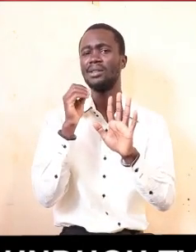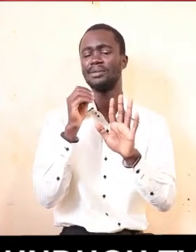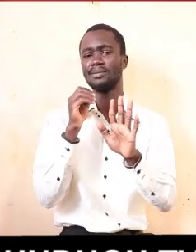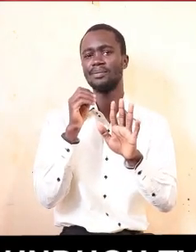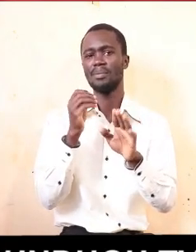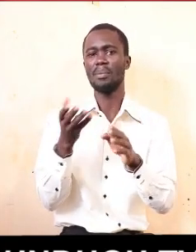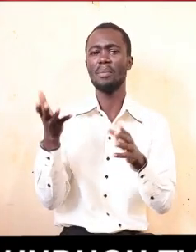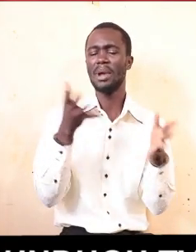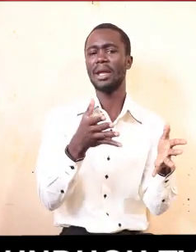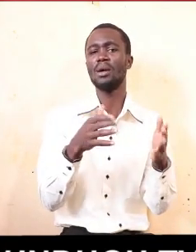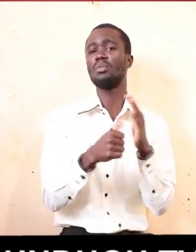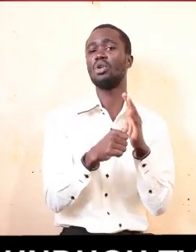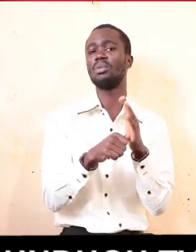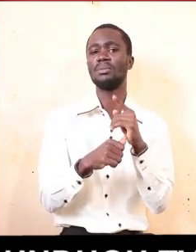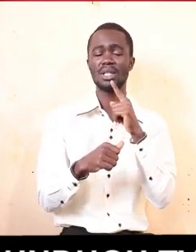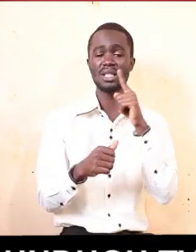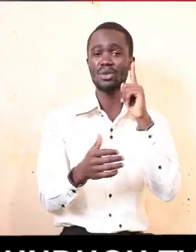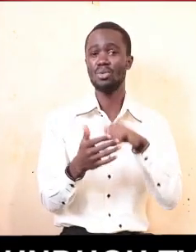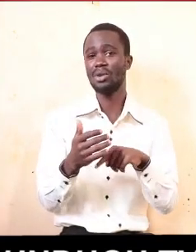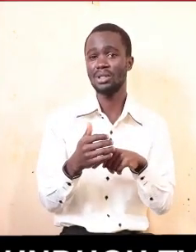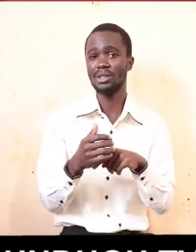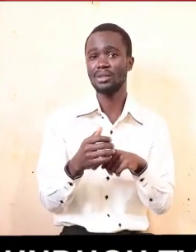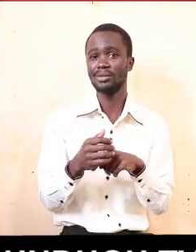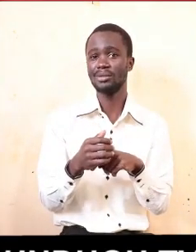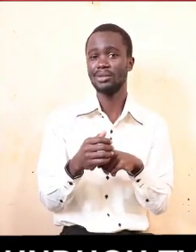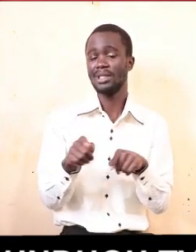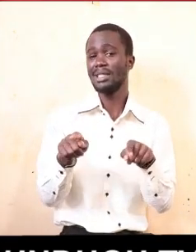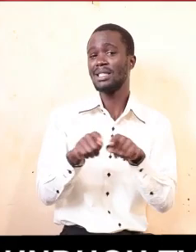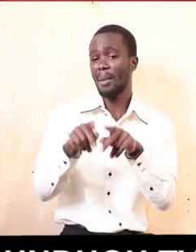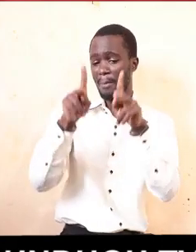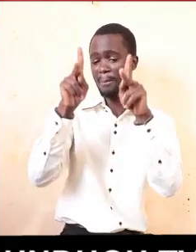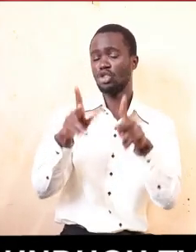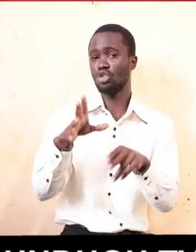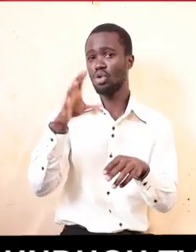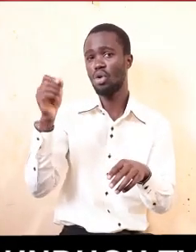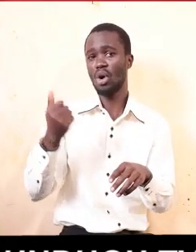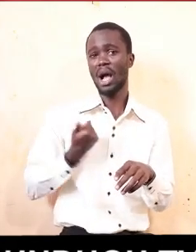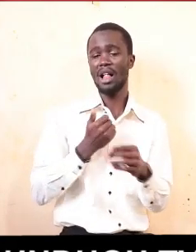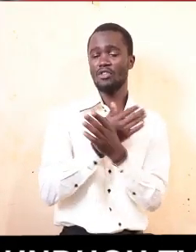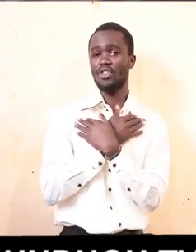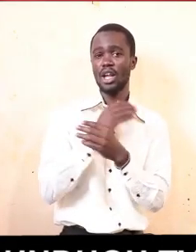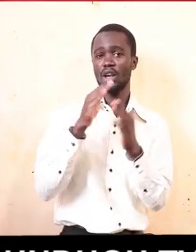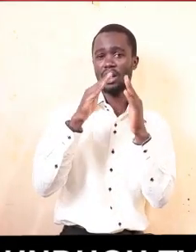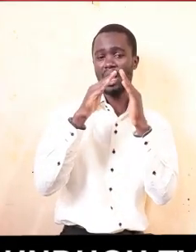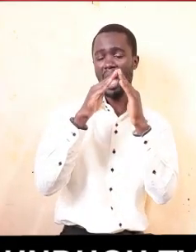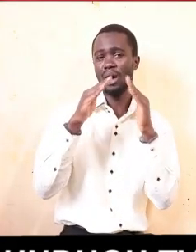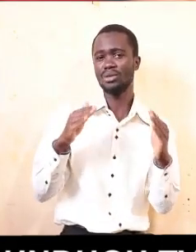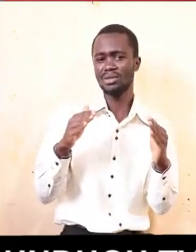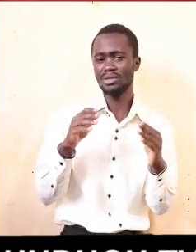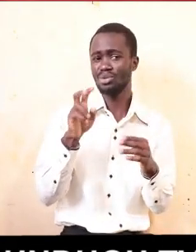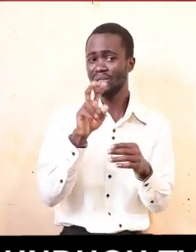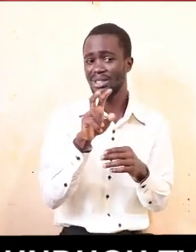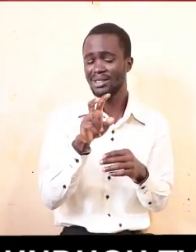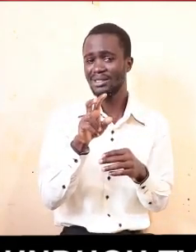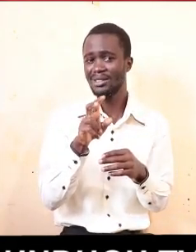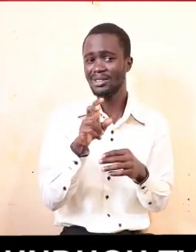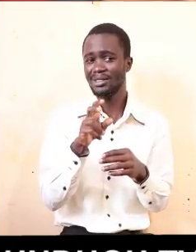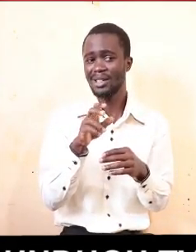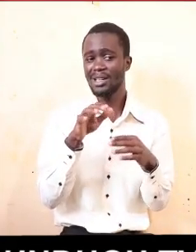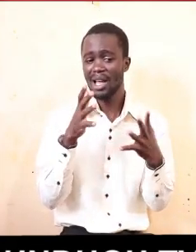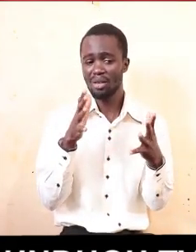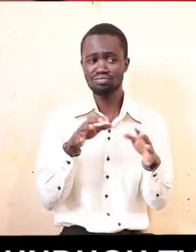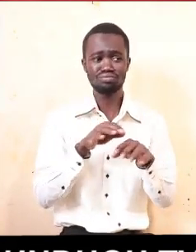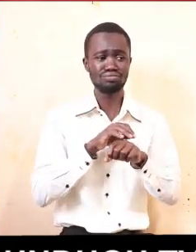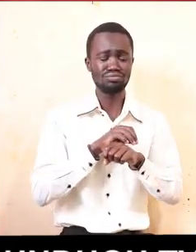shida huko. Inasemekana alipitia kwa ngao friend yake, akalala huko pia. Unaona hii inasambazwa na